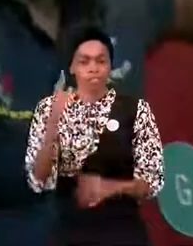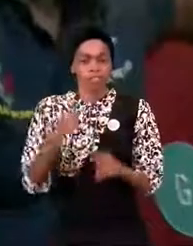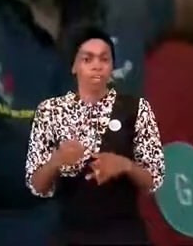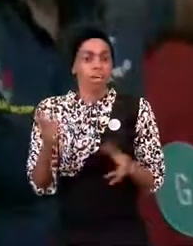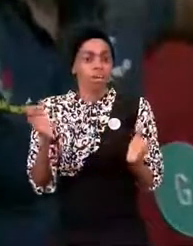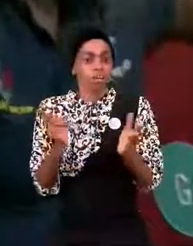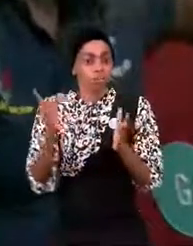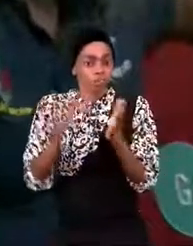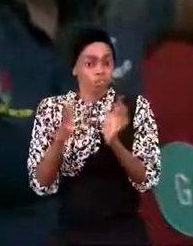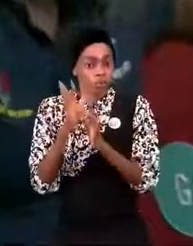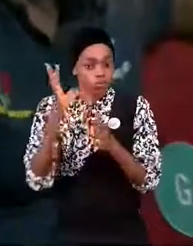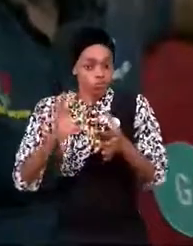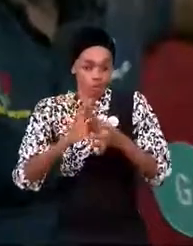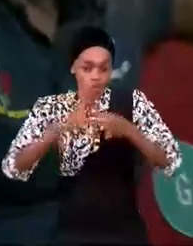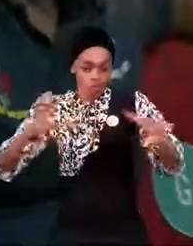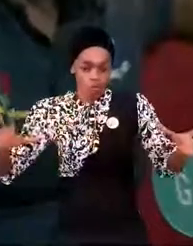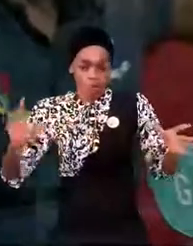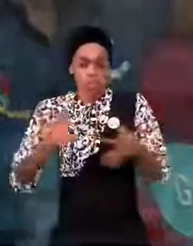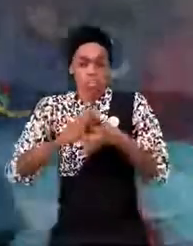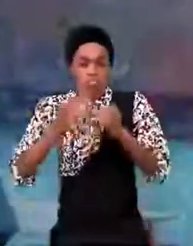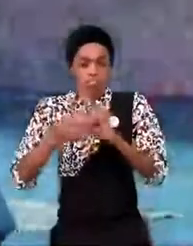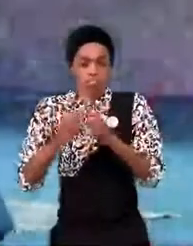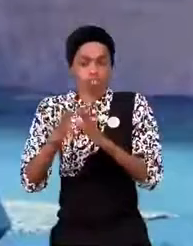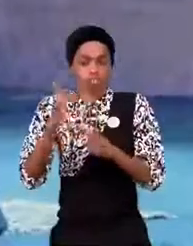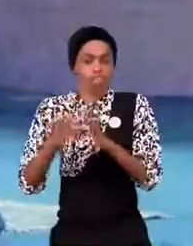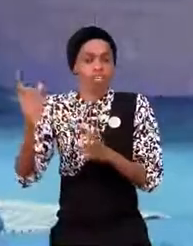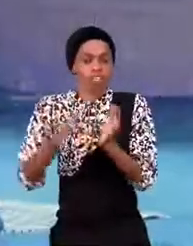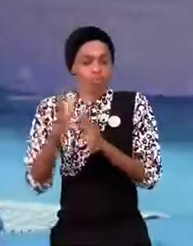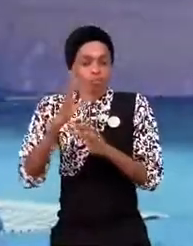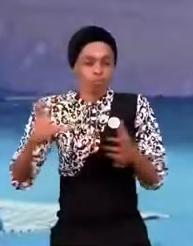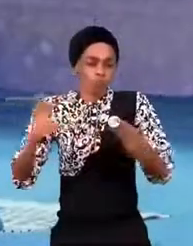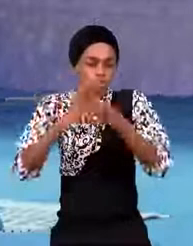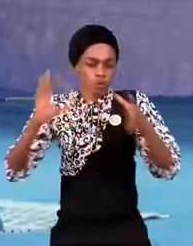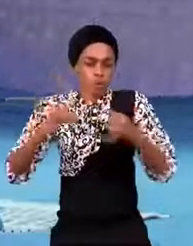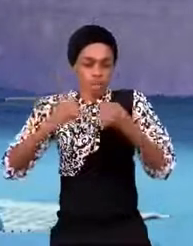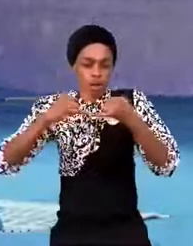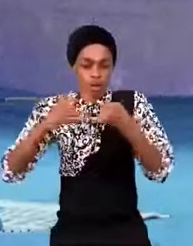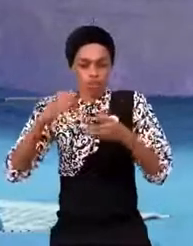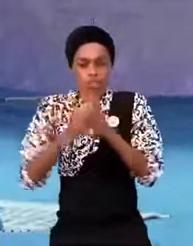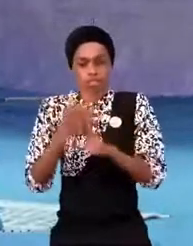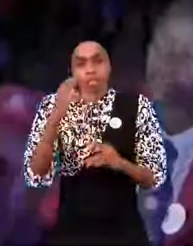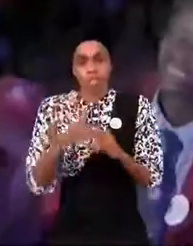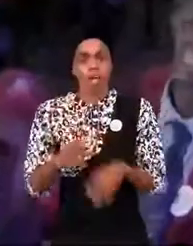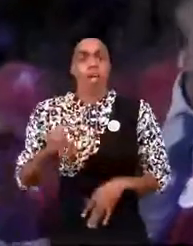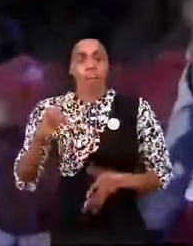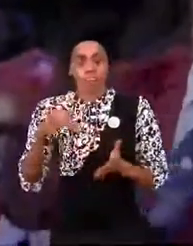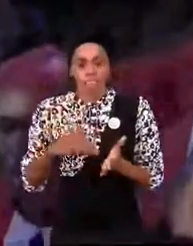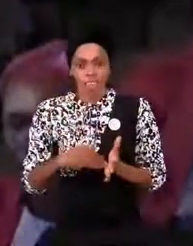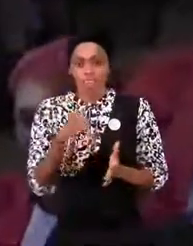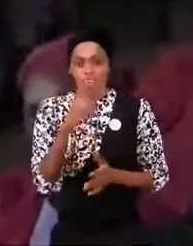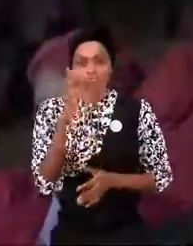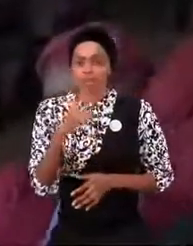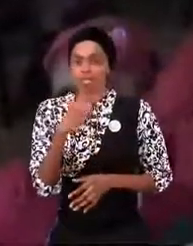va ôter les cordes ce soir. Et une fois encore, tu diras, je suis